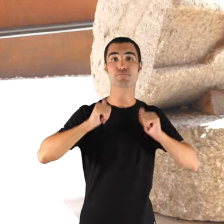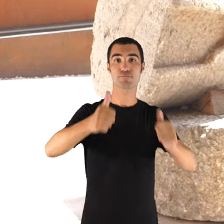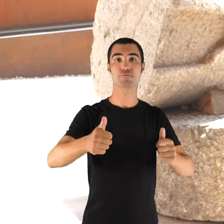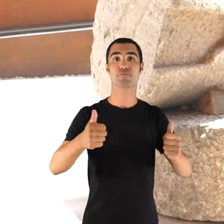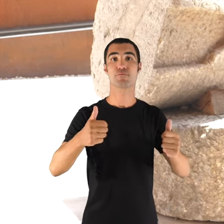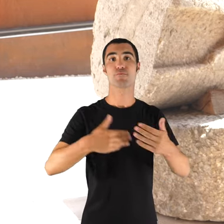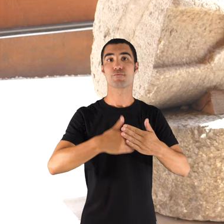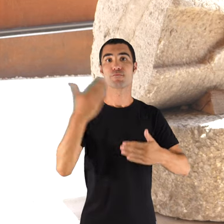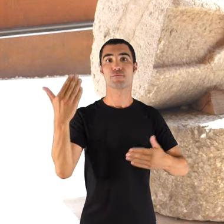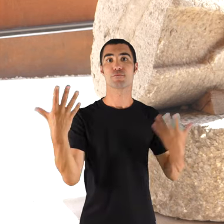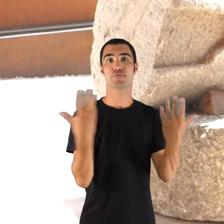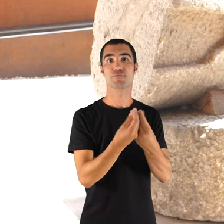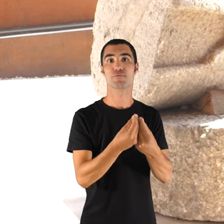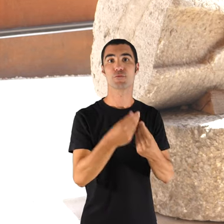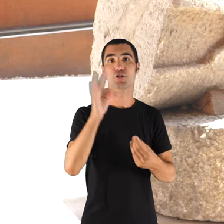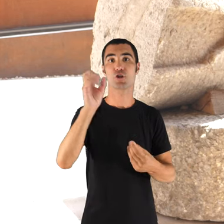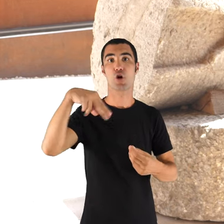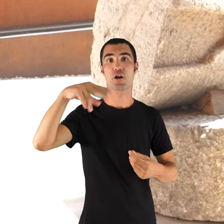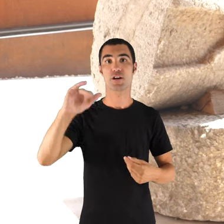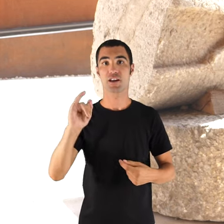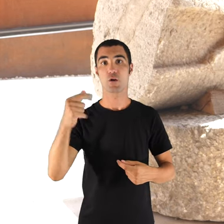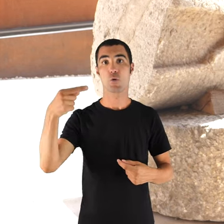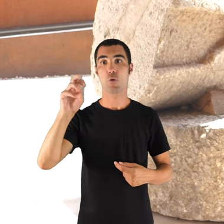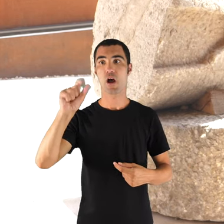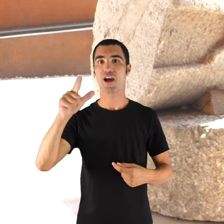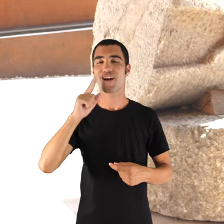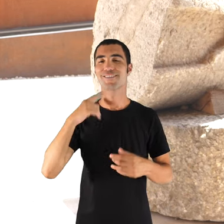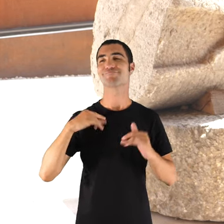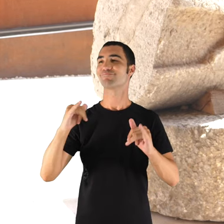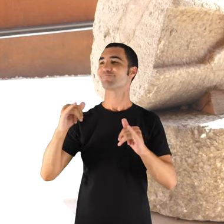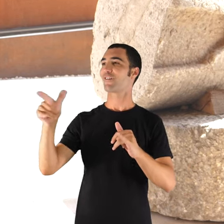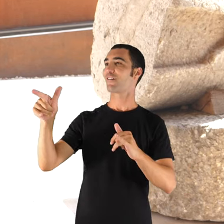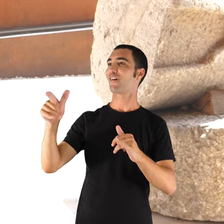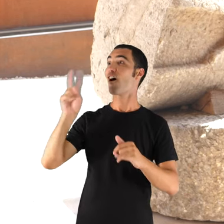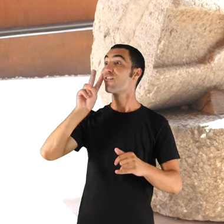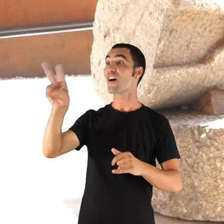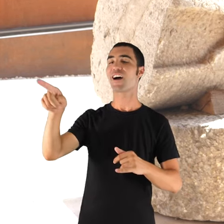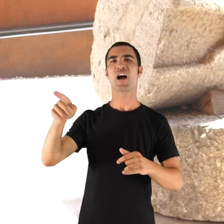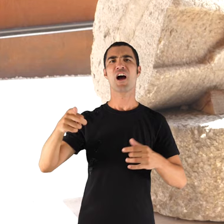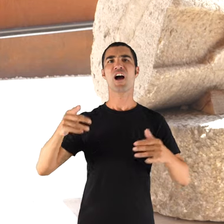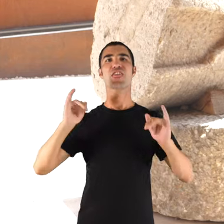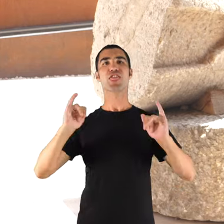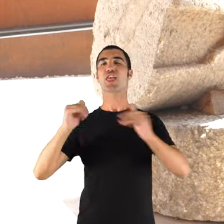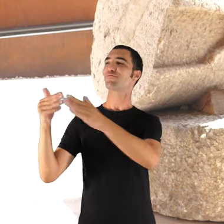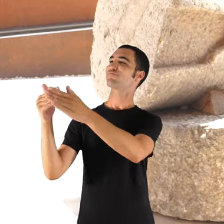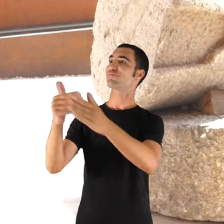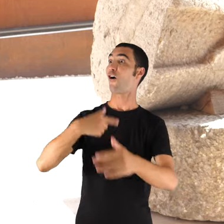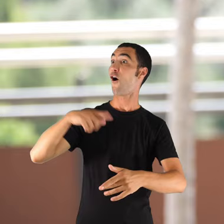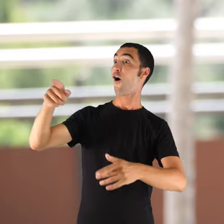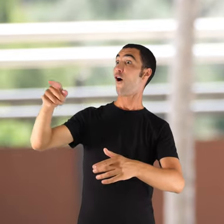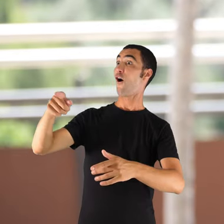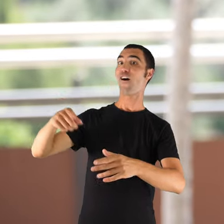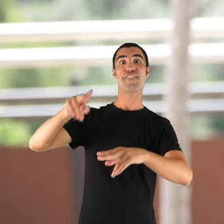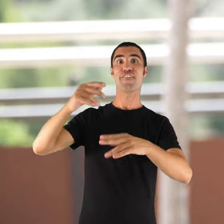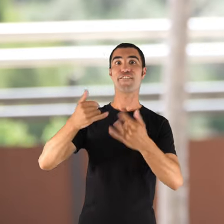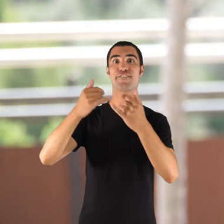la Romagaral, quan vam una barqueta de recreo, li fàvem una festa, perquè no va haver ningú.